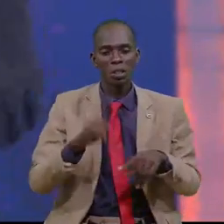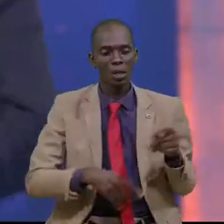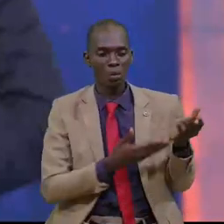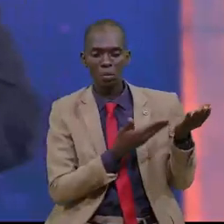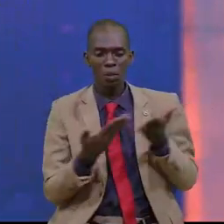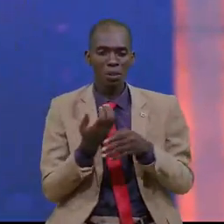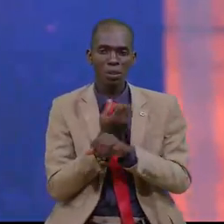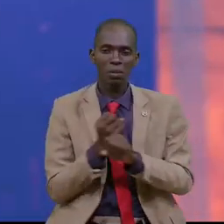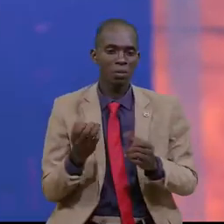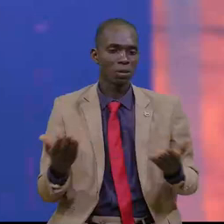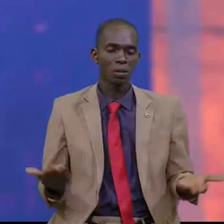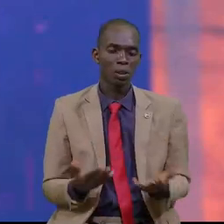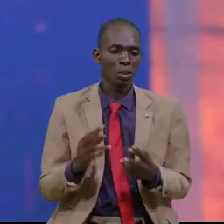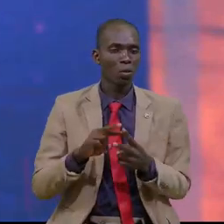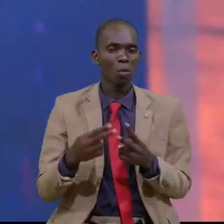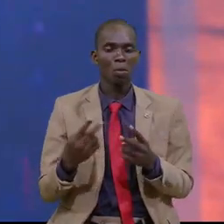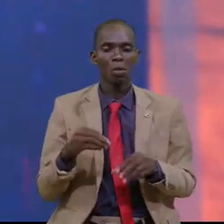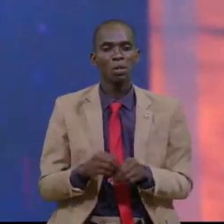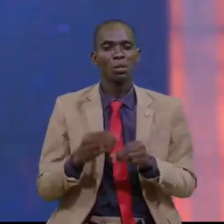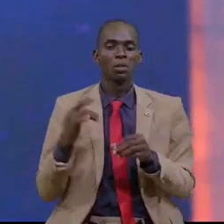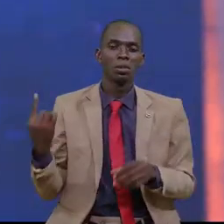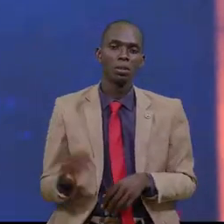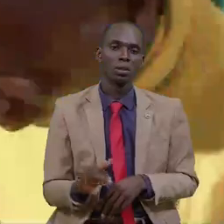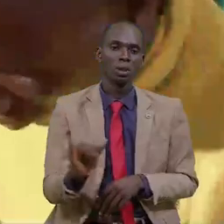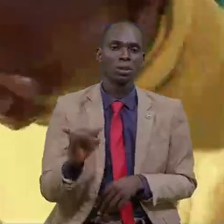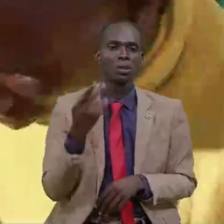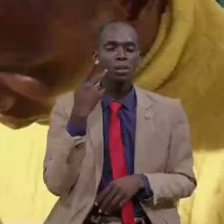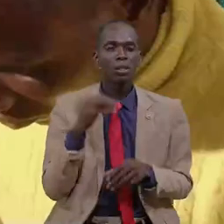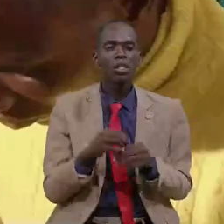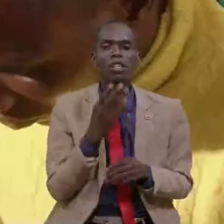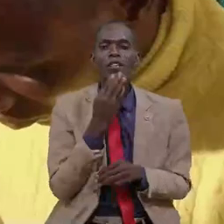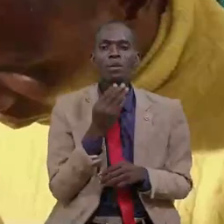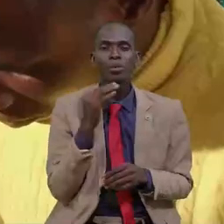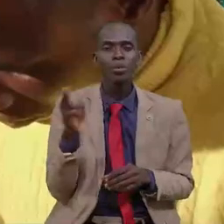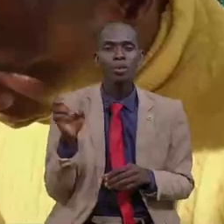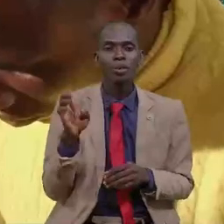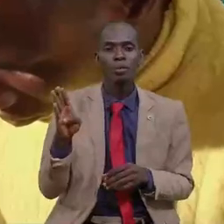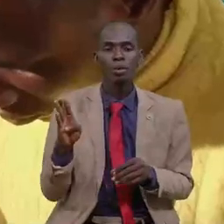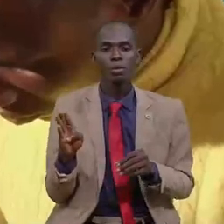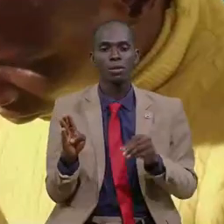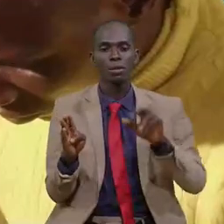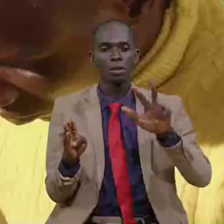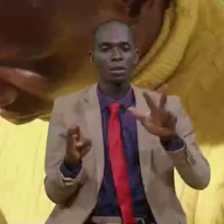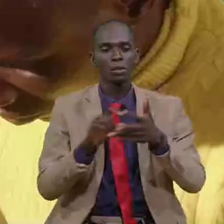le salut ici ou dans l'éternité. Voyons Hébreux au chapitre 3 et